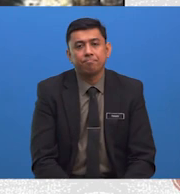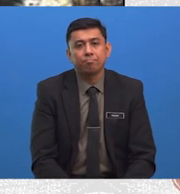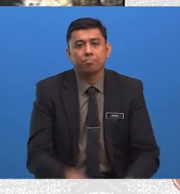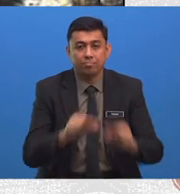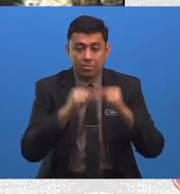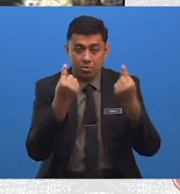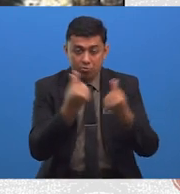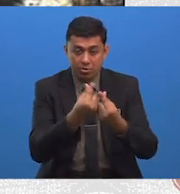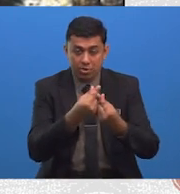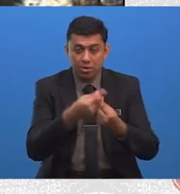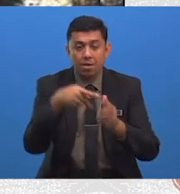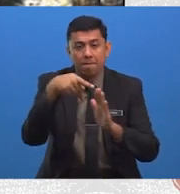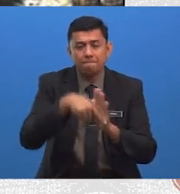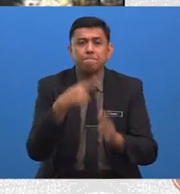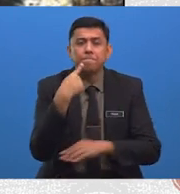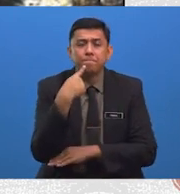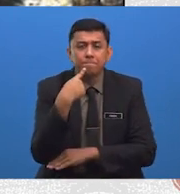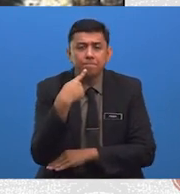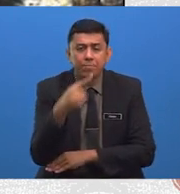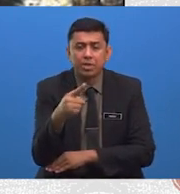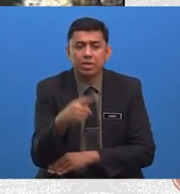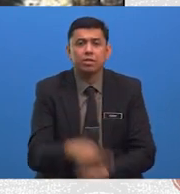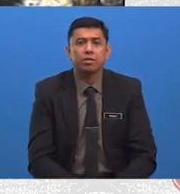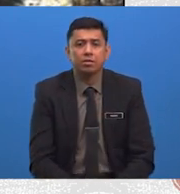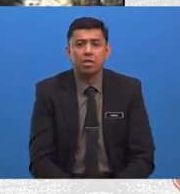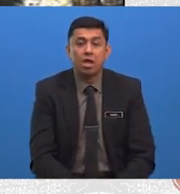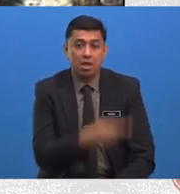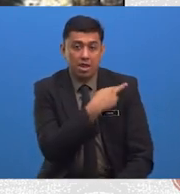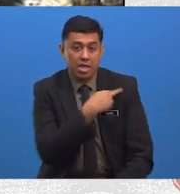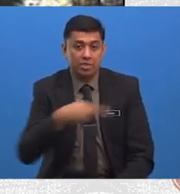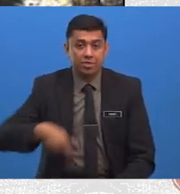Golongan pemerintah terdiri daripada golongan raja